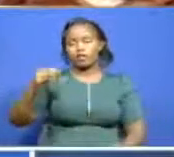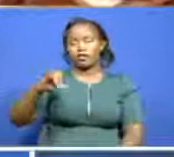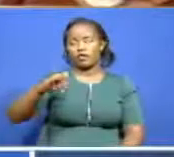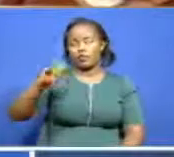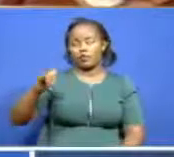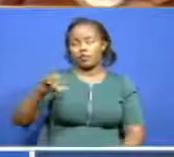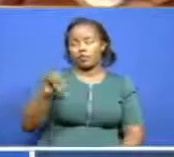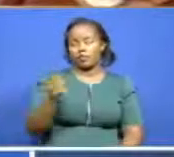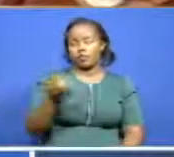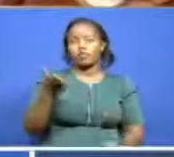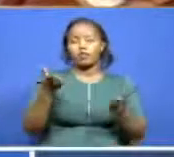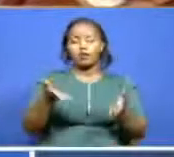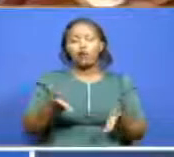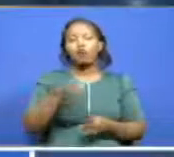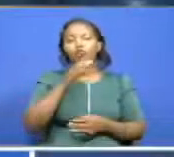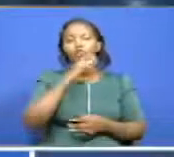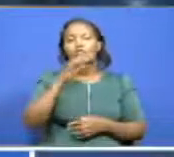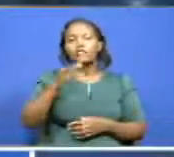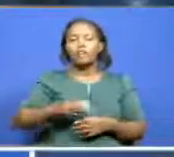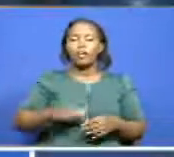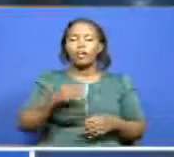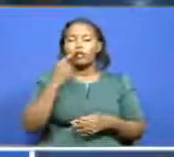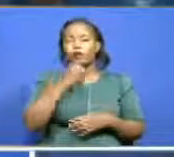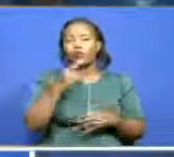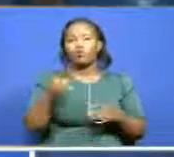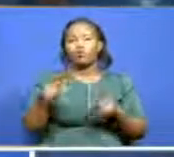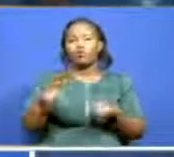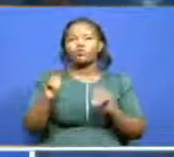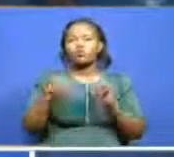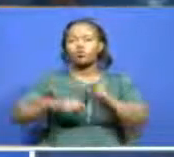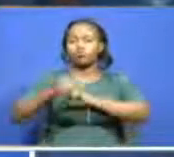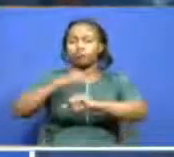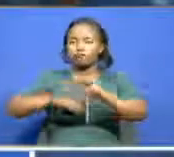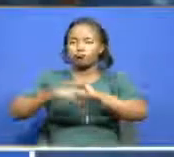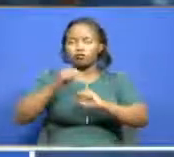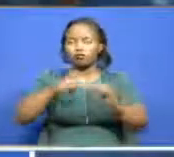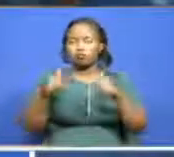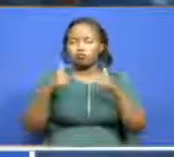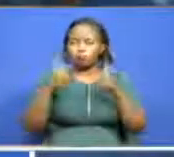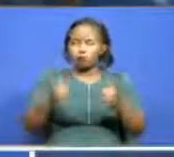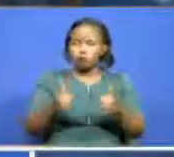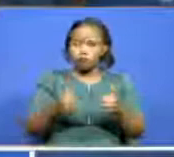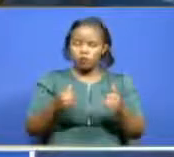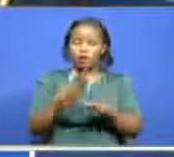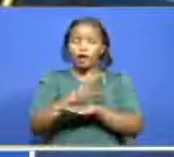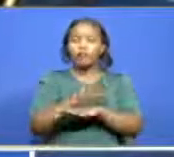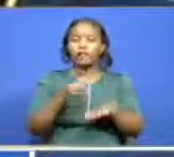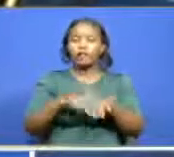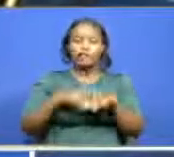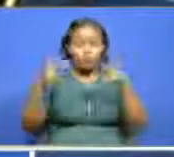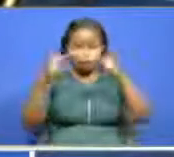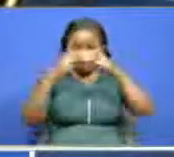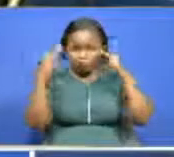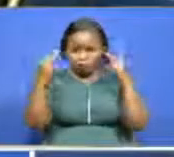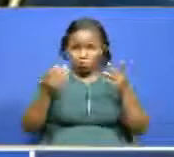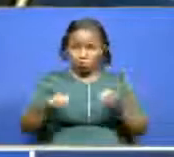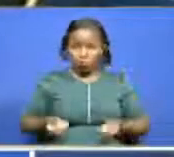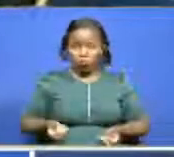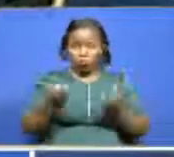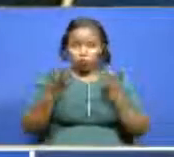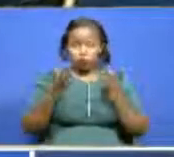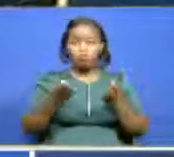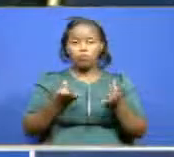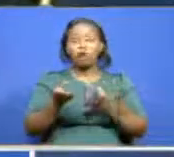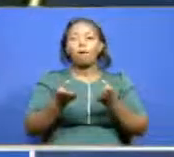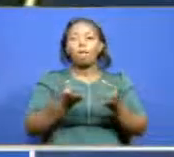Kadir Muhammad Haji, ambaye alijipatia sifa kutokana na matendo yake ya kijasiri wakati wa shambulizi la kigaidi kwenye jumba la